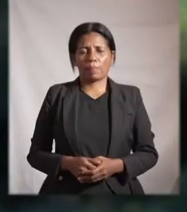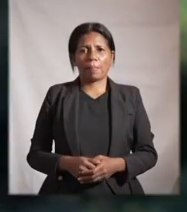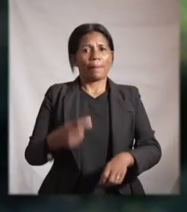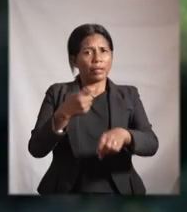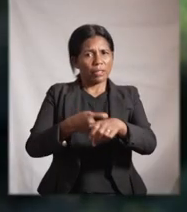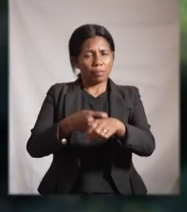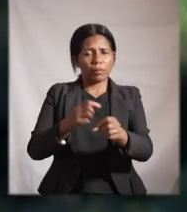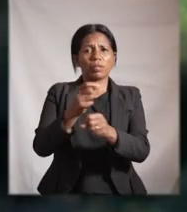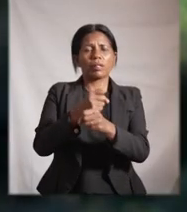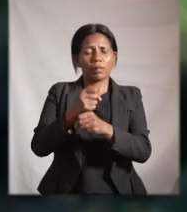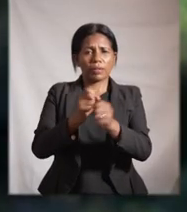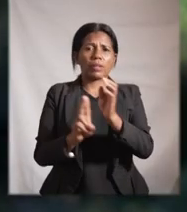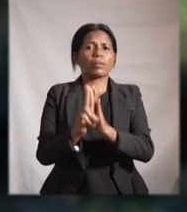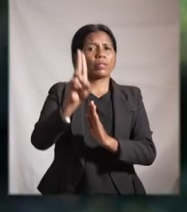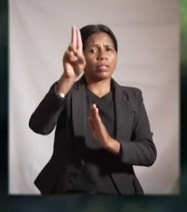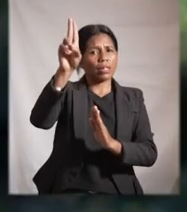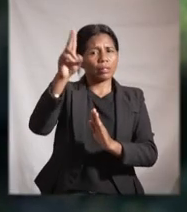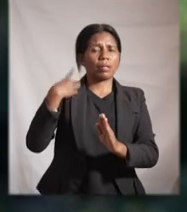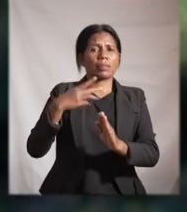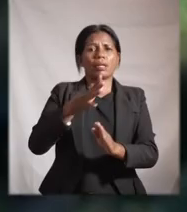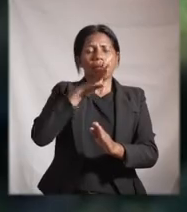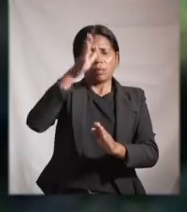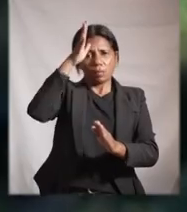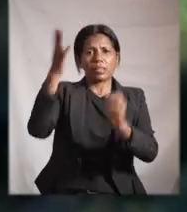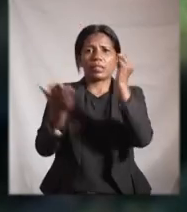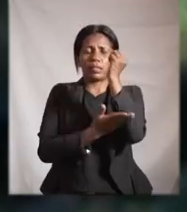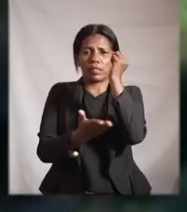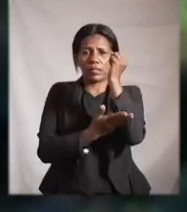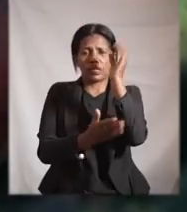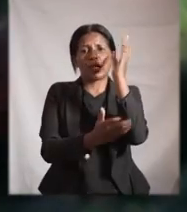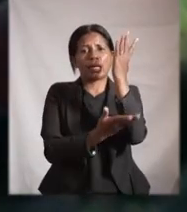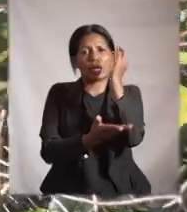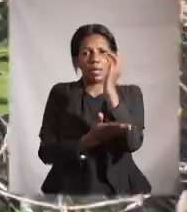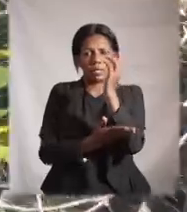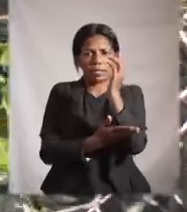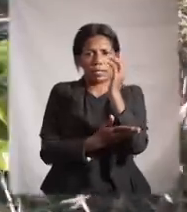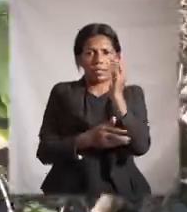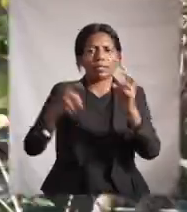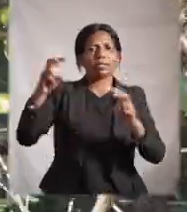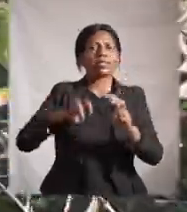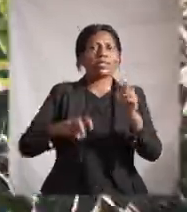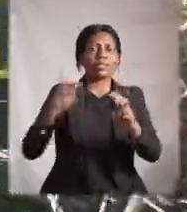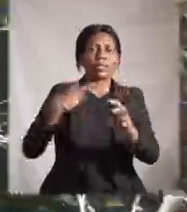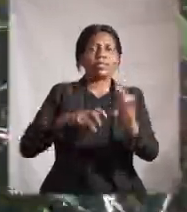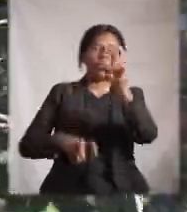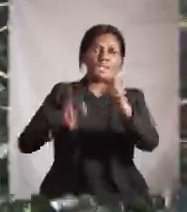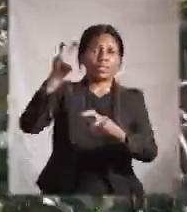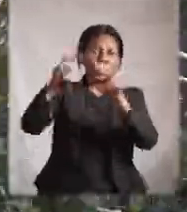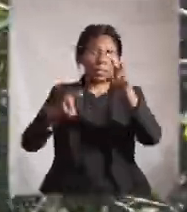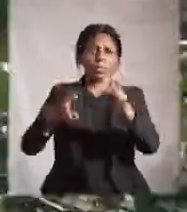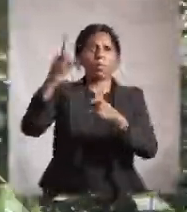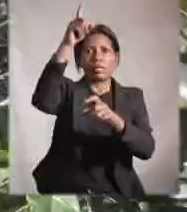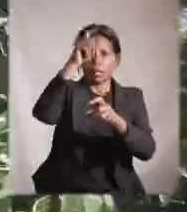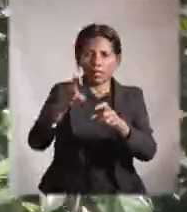Ia tempo kafe kanu naro, oda lebal ami ina nama sira tesi au, latan saya palam bamai, i depois mau bel saya bel